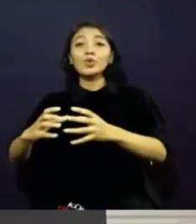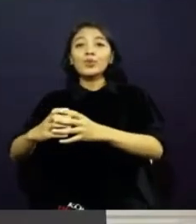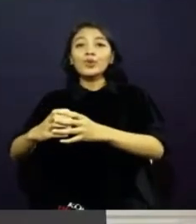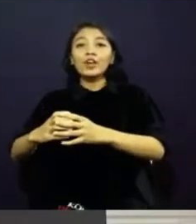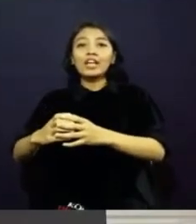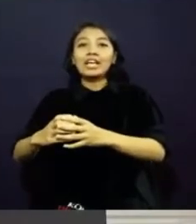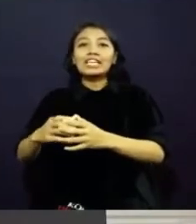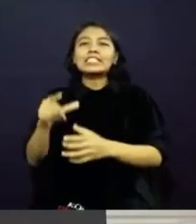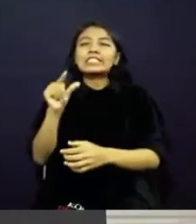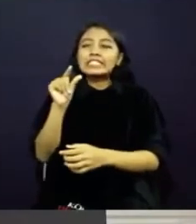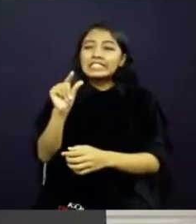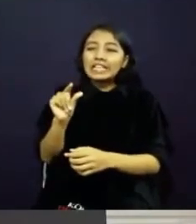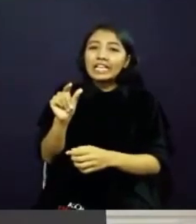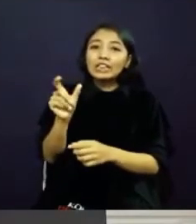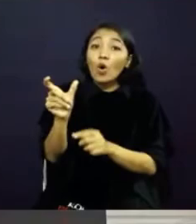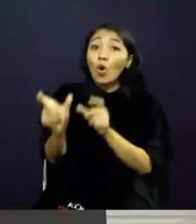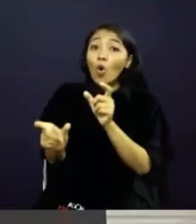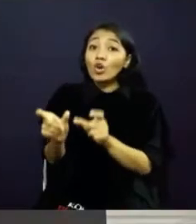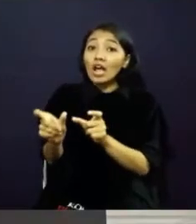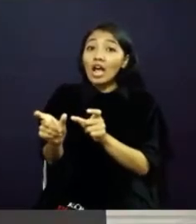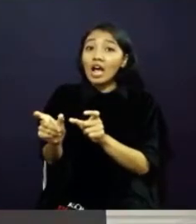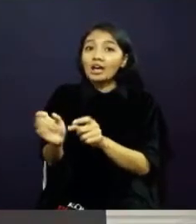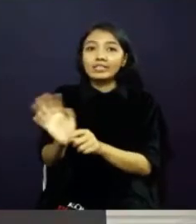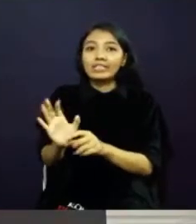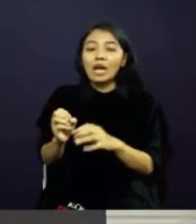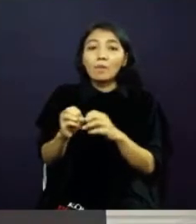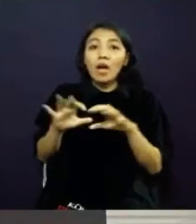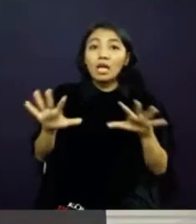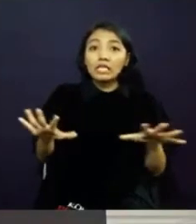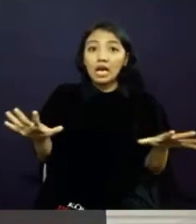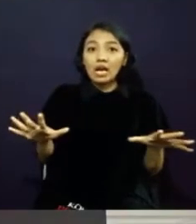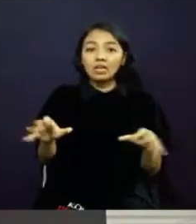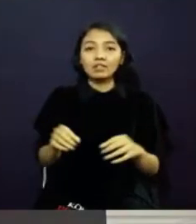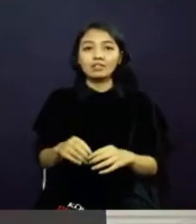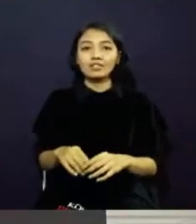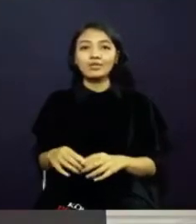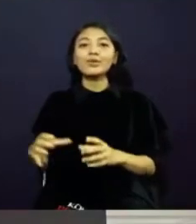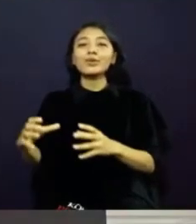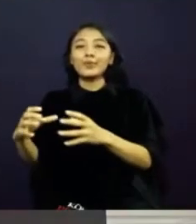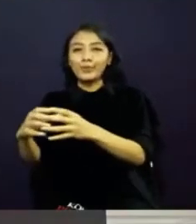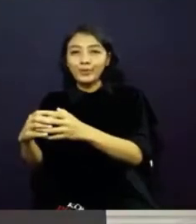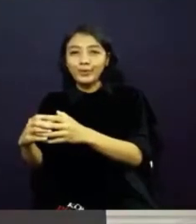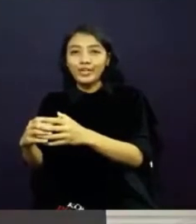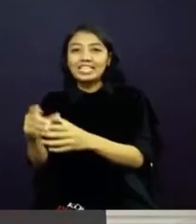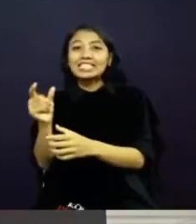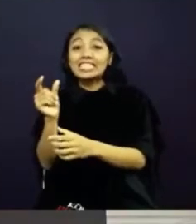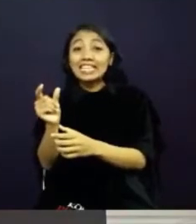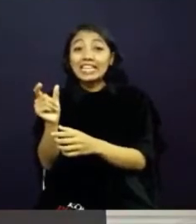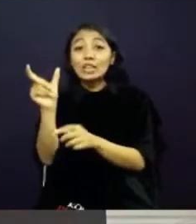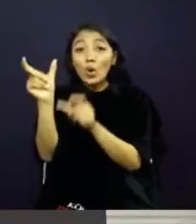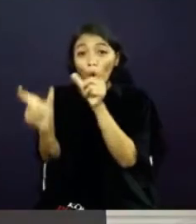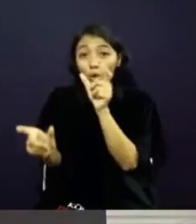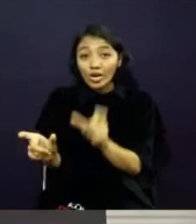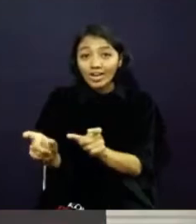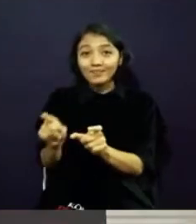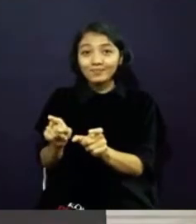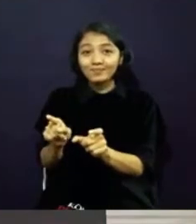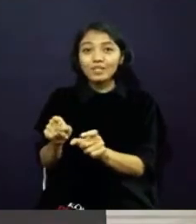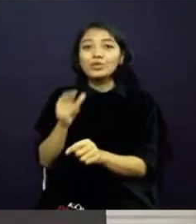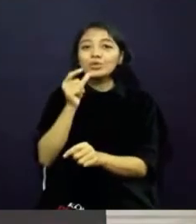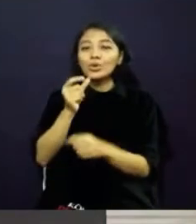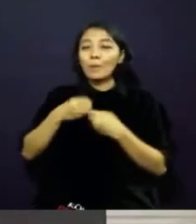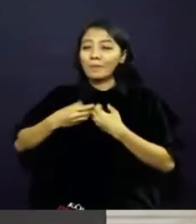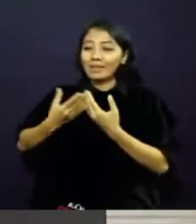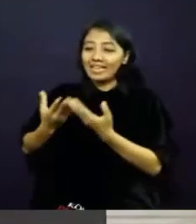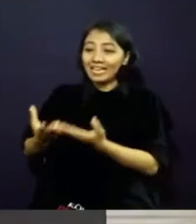jangan sampai hari-hari tidak ada perayaan sama sekali message disinilah Apa artinya